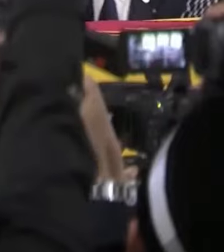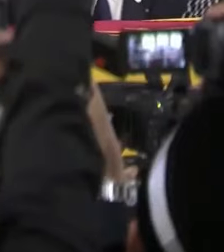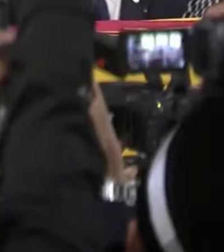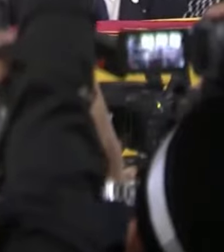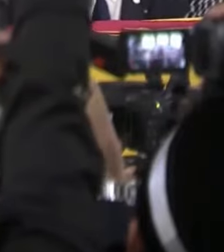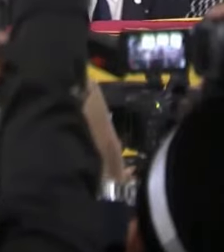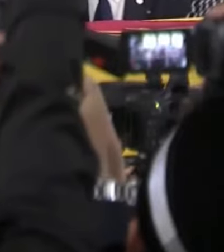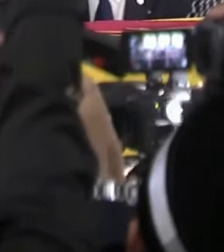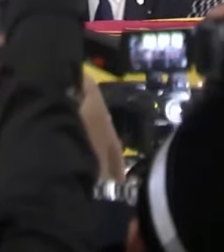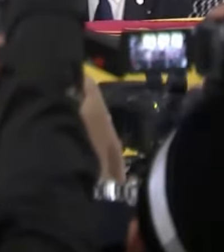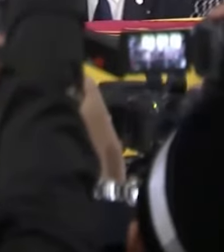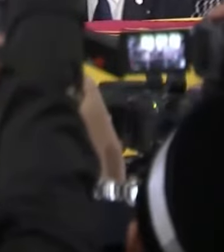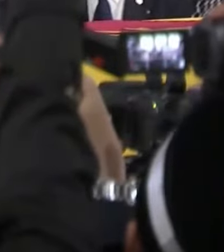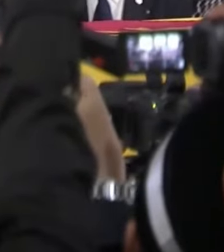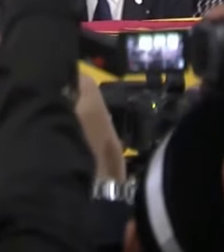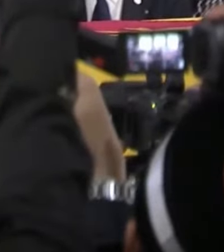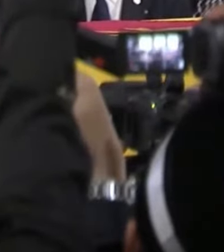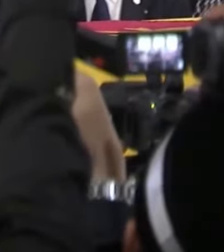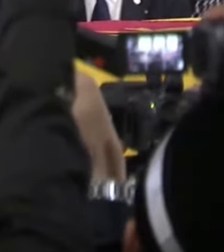Bismillahirrahmanirrahim.